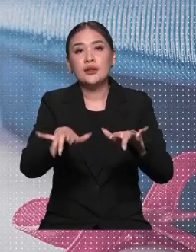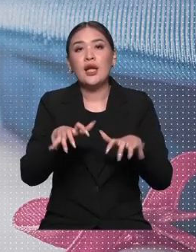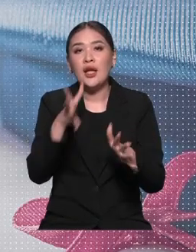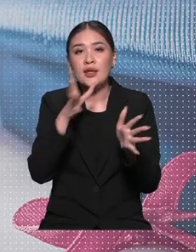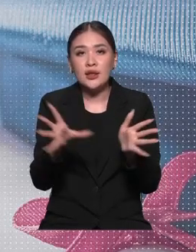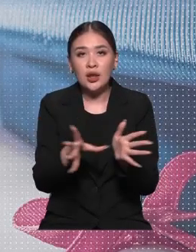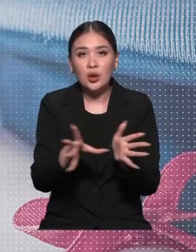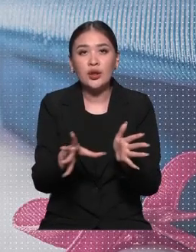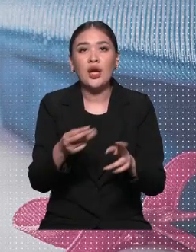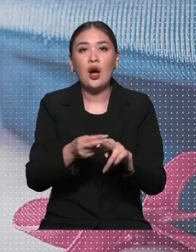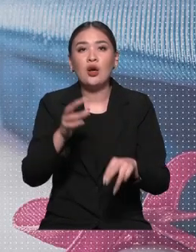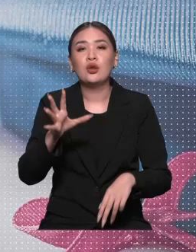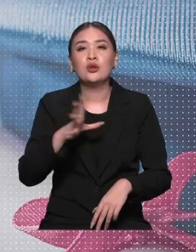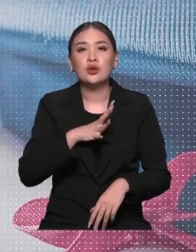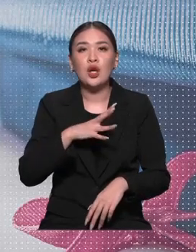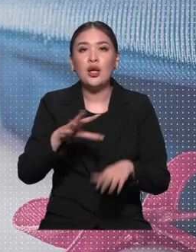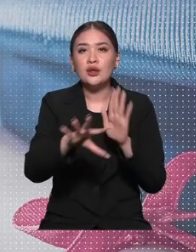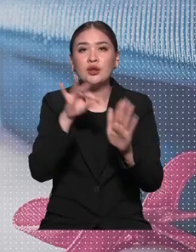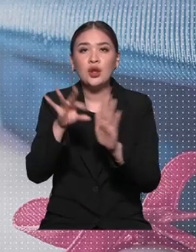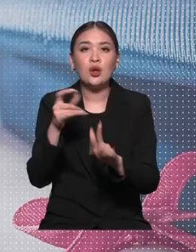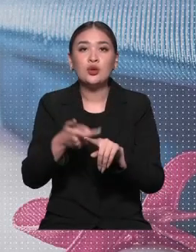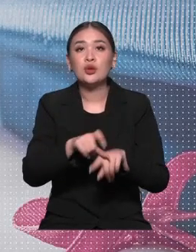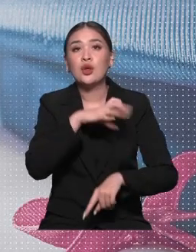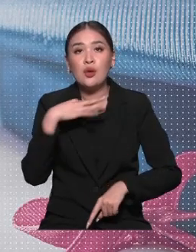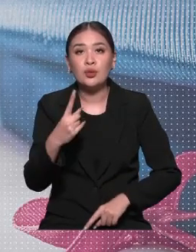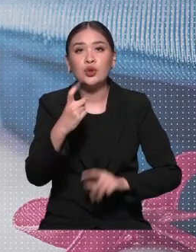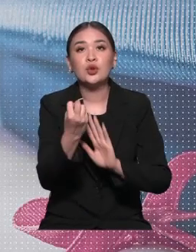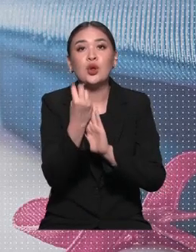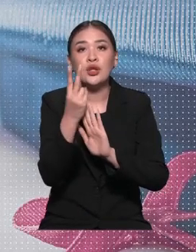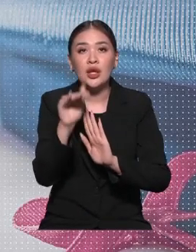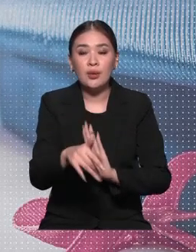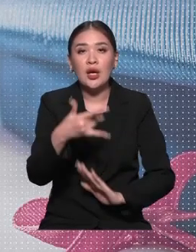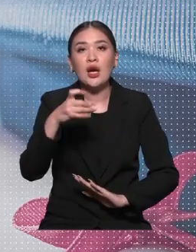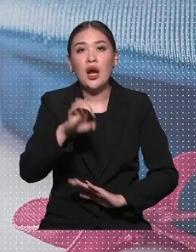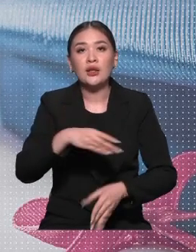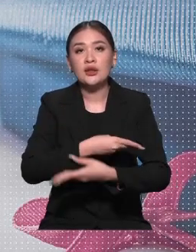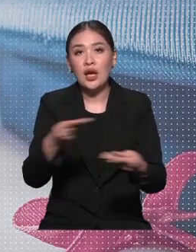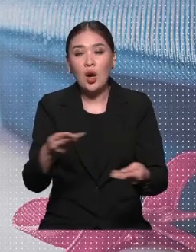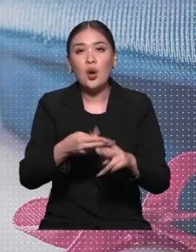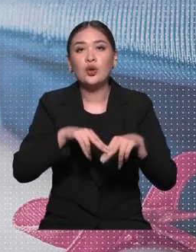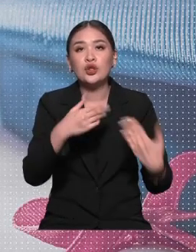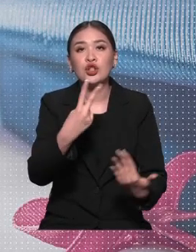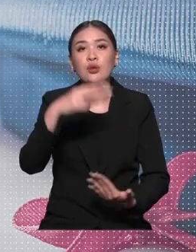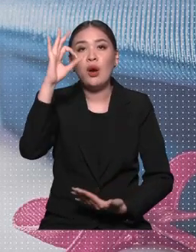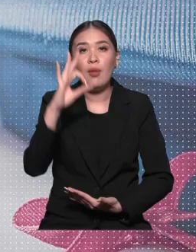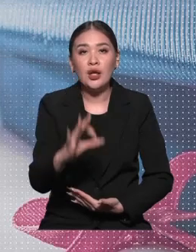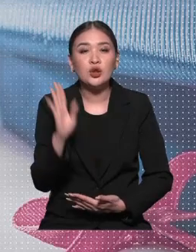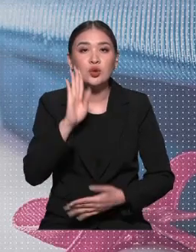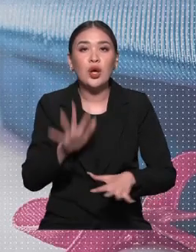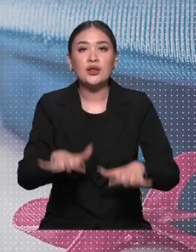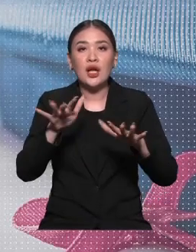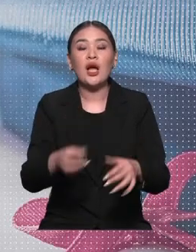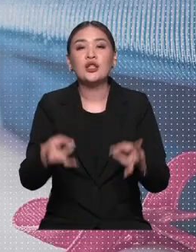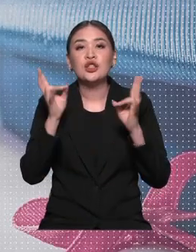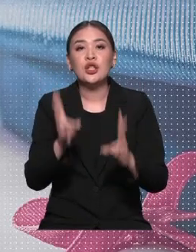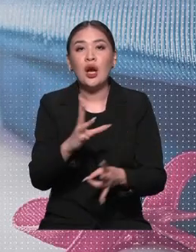ақпараттық-коммуникациялық технологиялар мамандықтарын таңдаған. Жалпы биыл 112 мың грант бөлінген, оның 20% су тасқынан